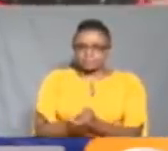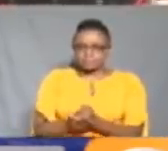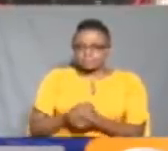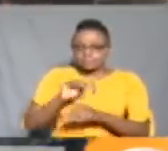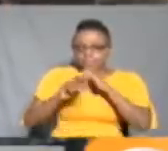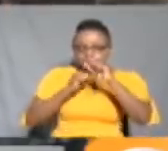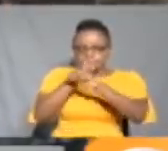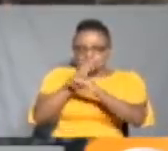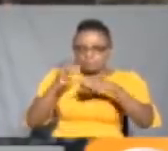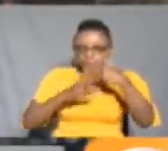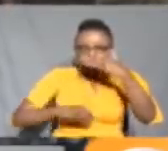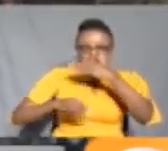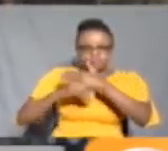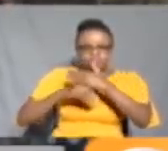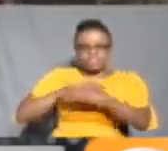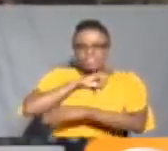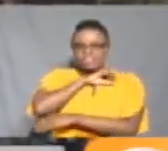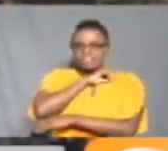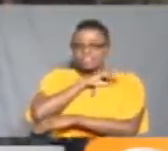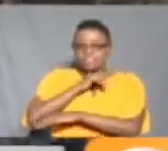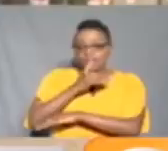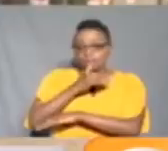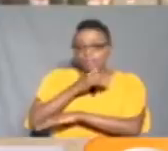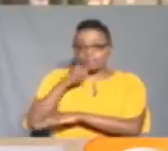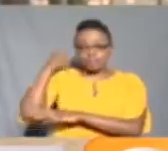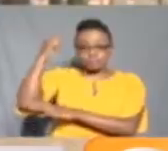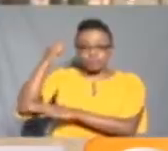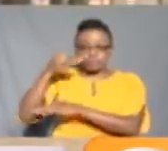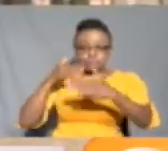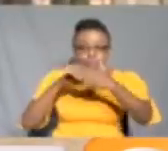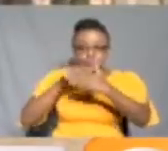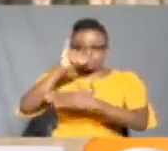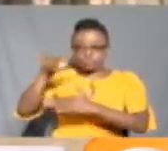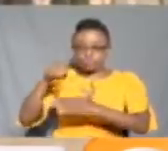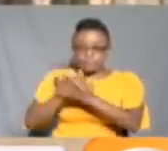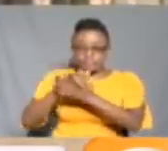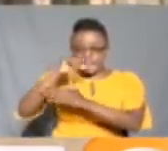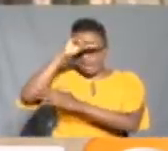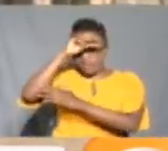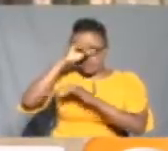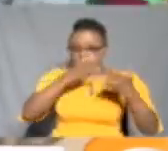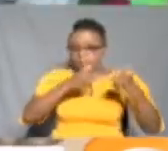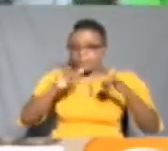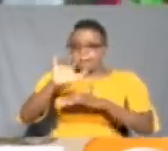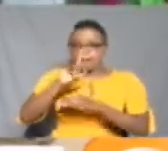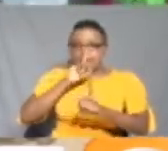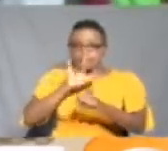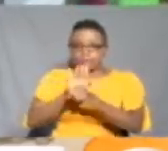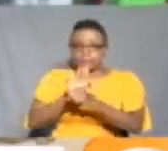akiongeza kuwa kelele za siasa hazitaizuia serikali ya Jubilee kutekeleza ahadi zake.